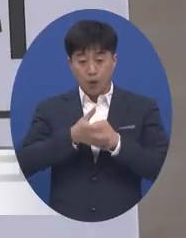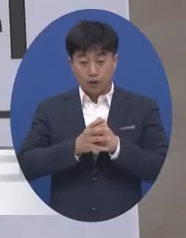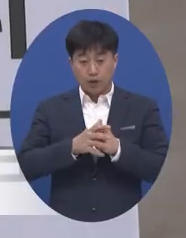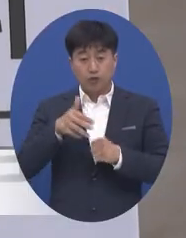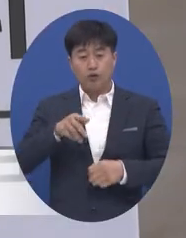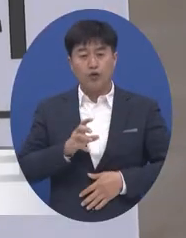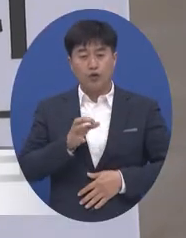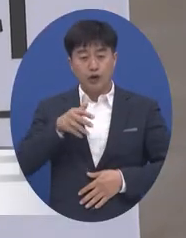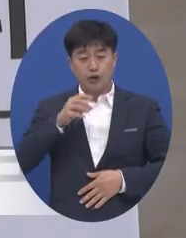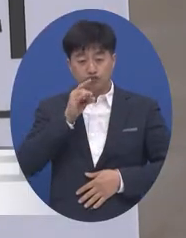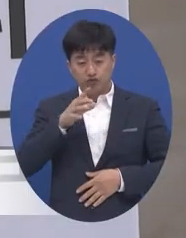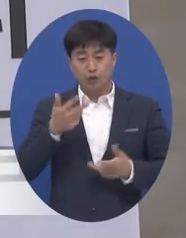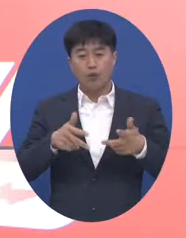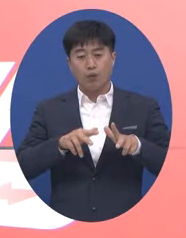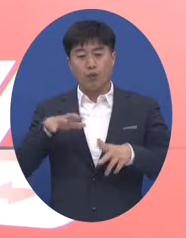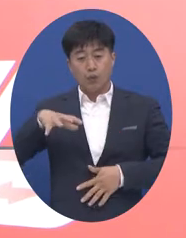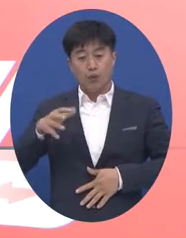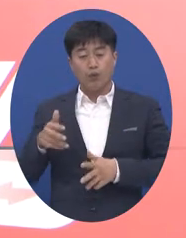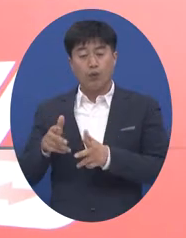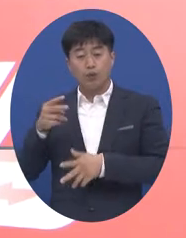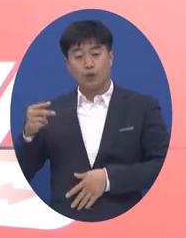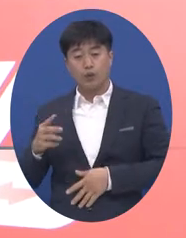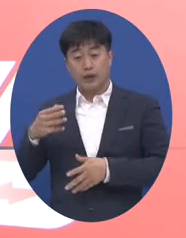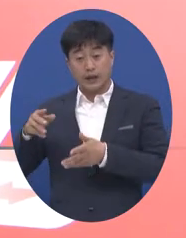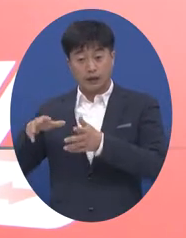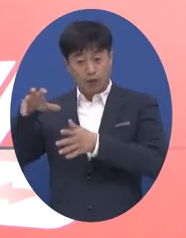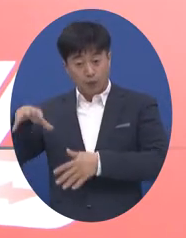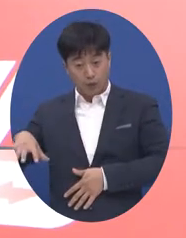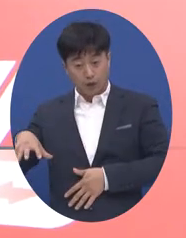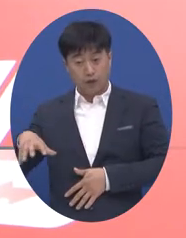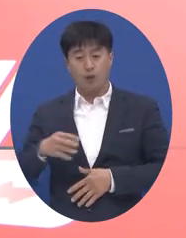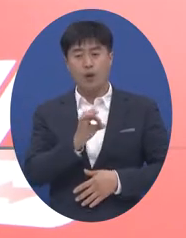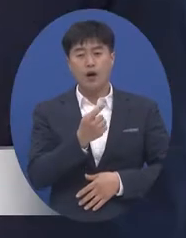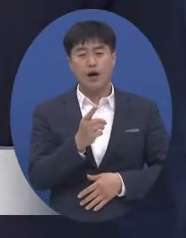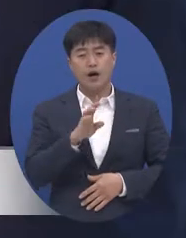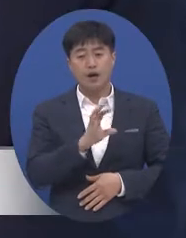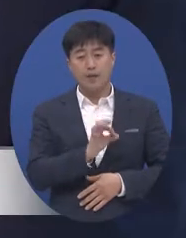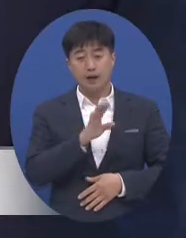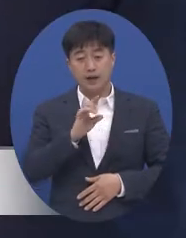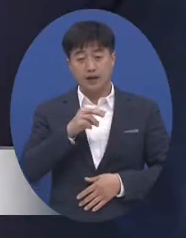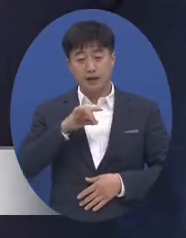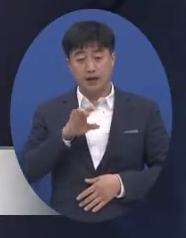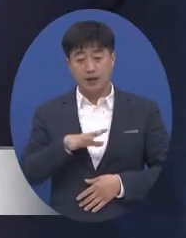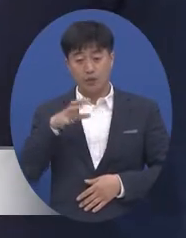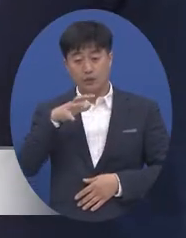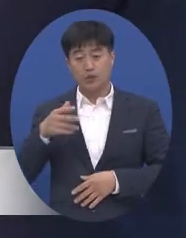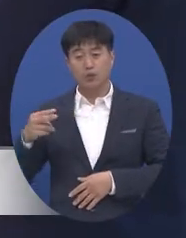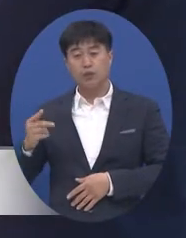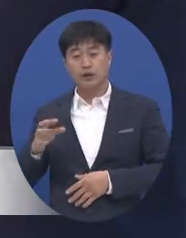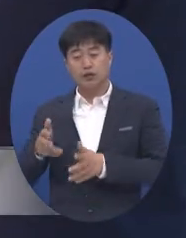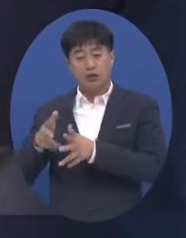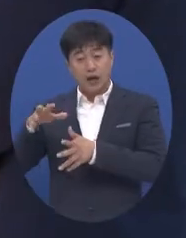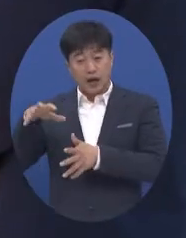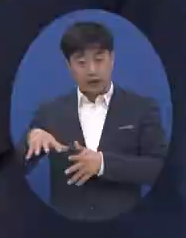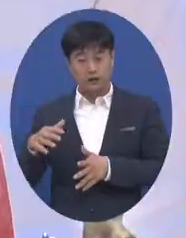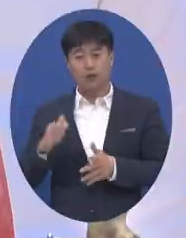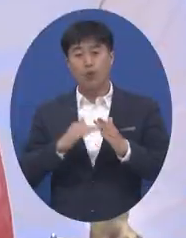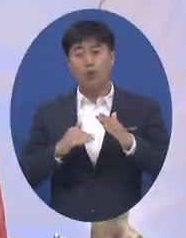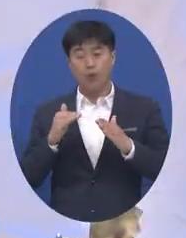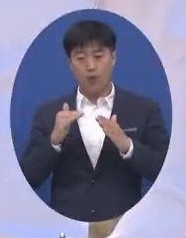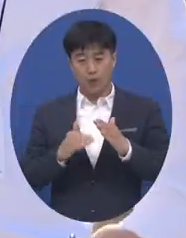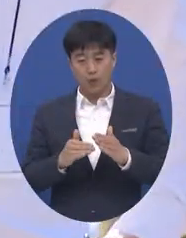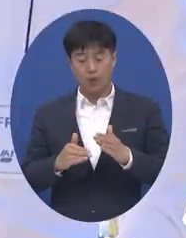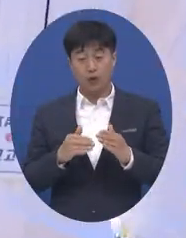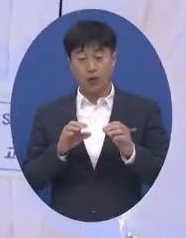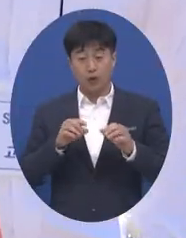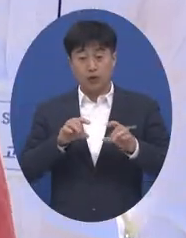일원에서 동탄역까지, 내년부터는 남동탄 왕배산 일원에서 동탄역까지도 공유 전동 킥보드를 운행할 수 있습니다.